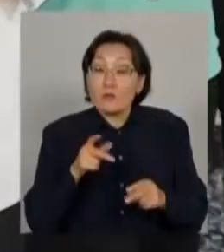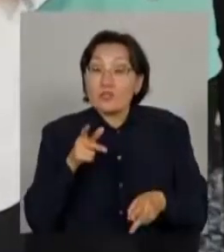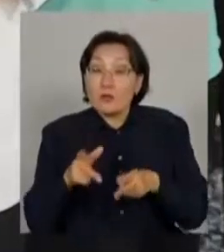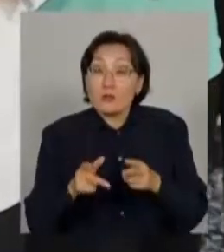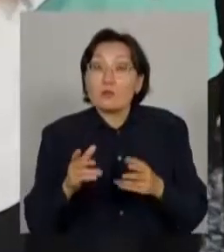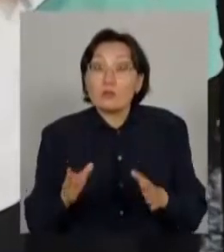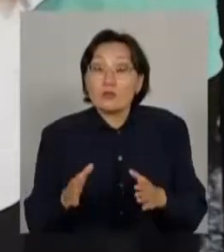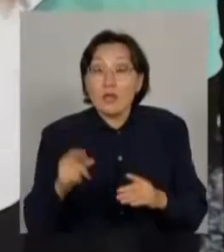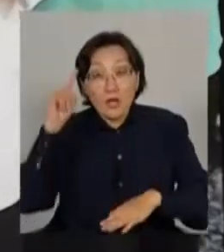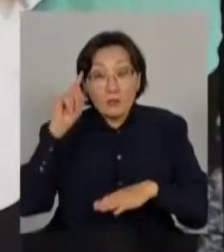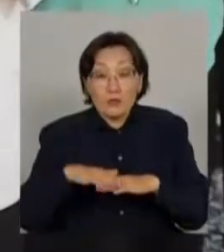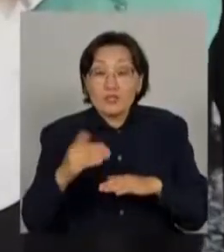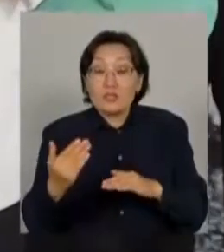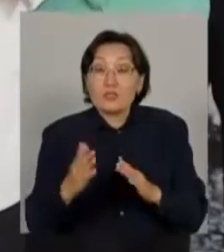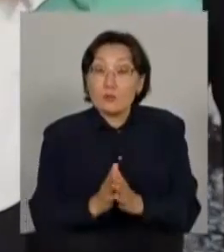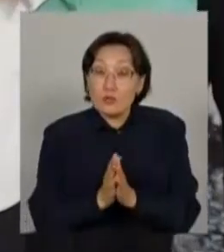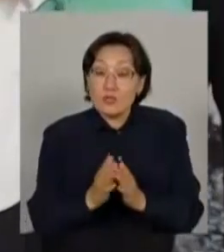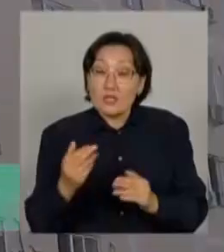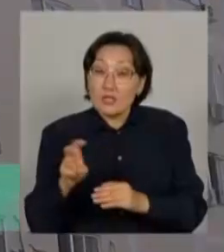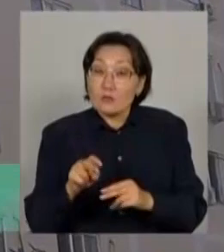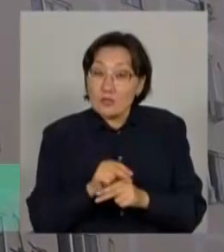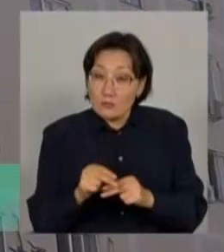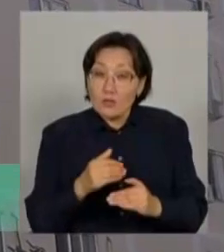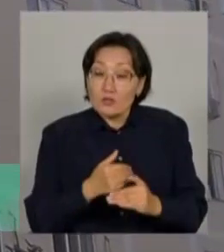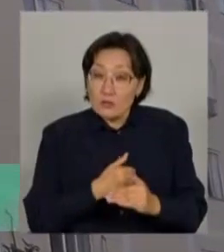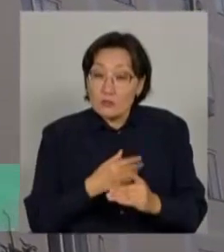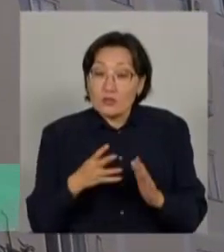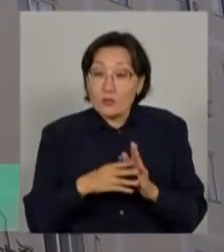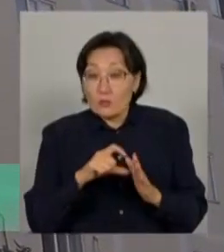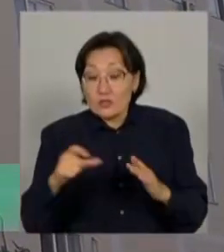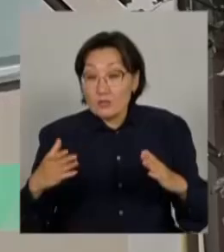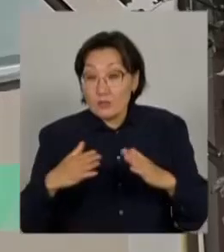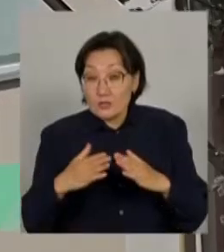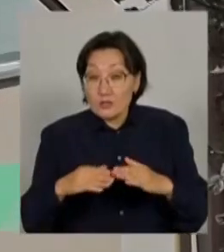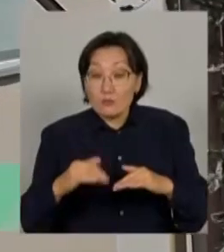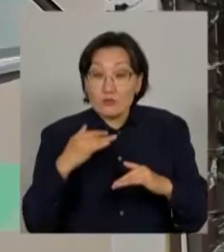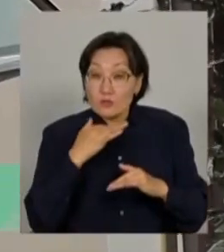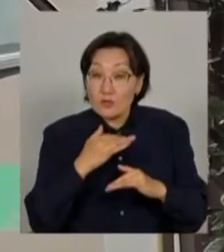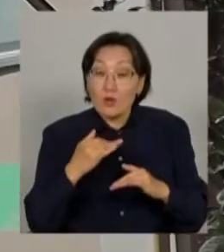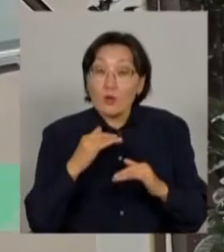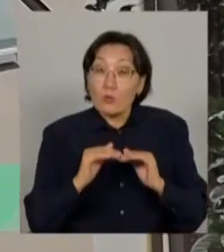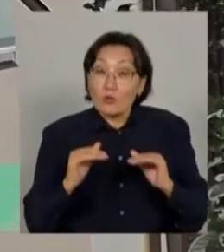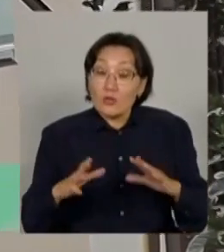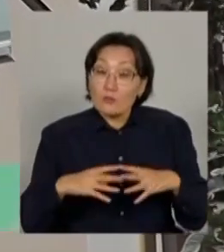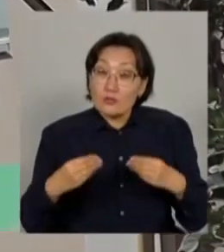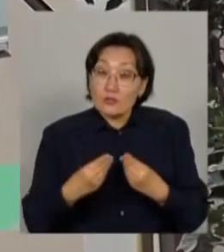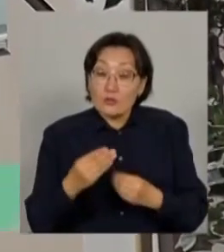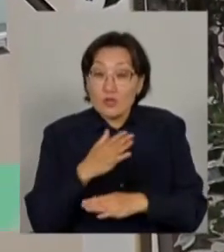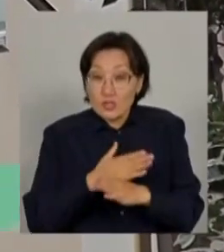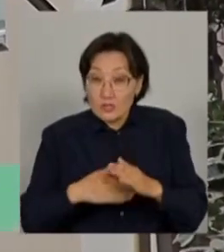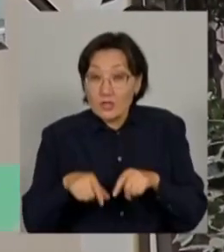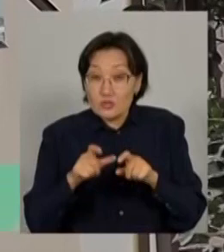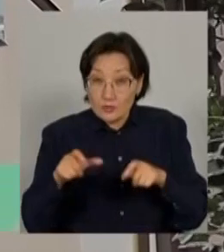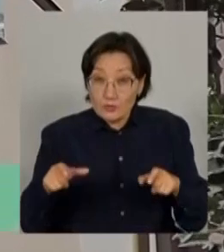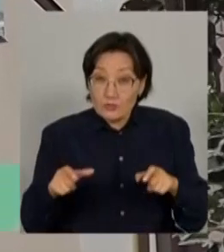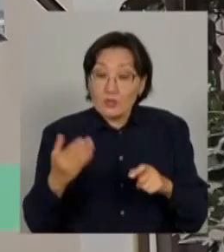Акимат сізден сұрап отыр, келіп жасап беріңдер. 9 қабатты тұрғын үйлерде тұратындардың дені көп балалы отбасы, мүмкіндігі шектеулі